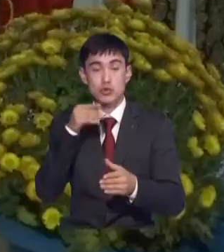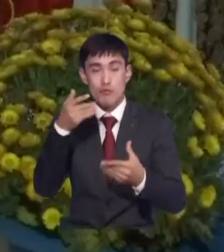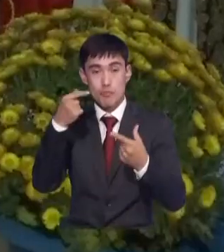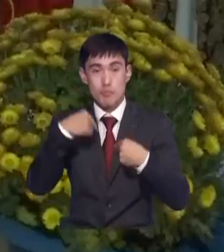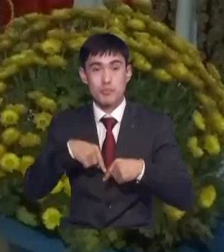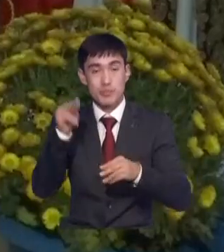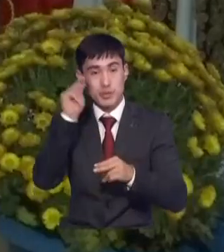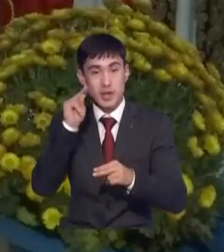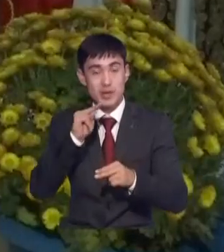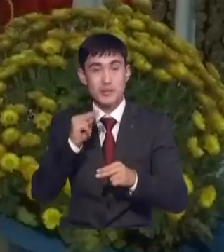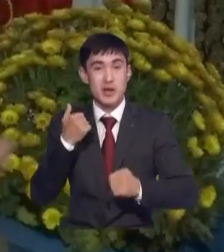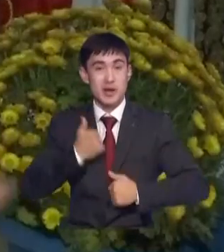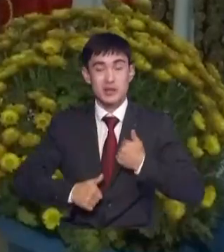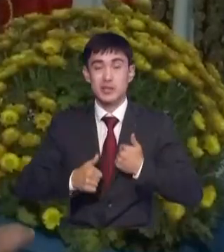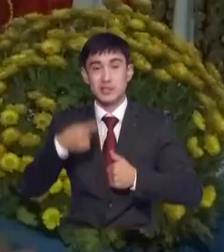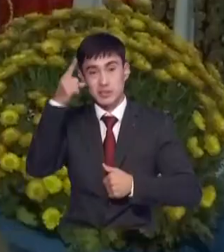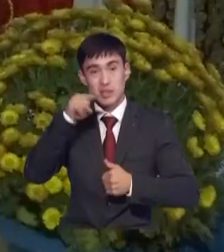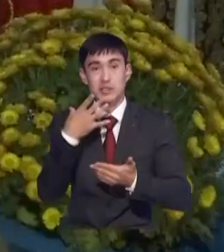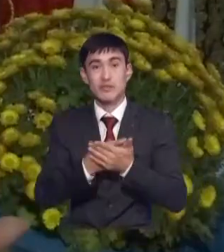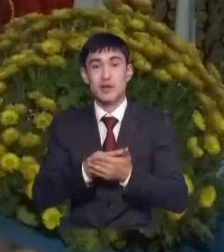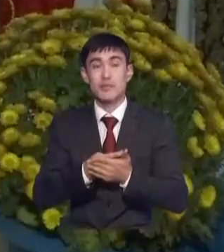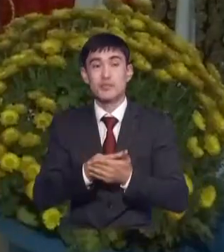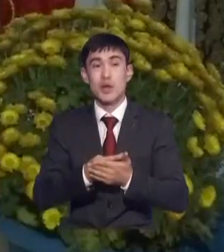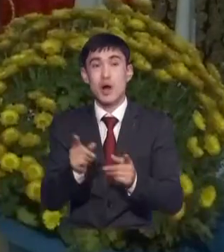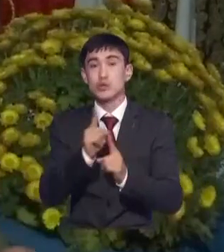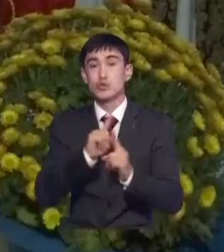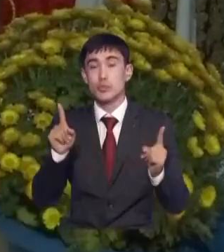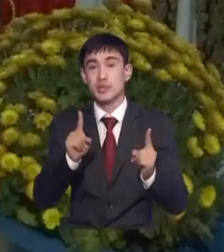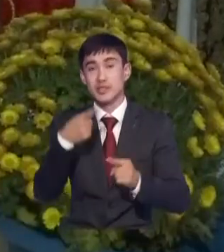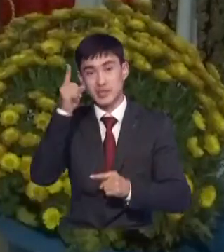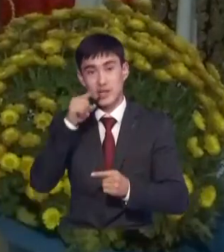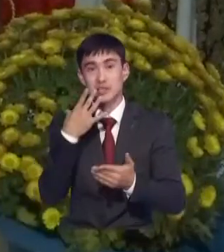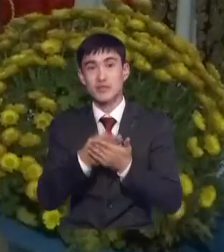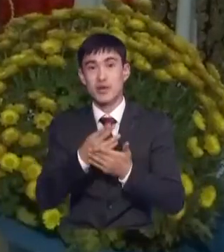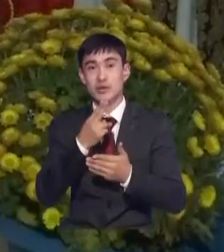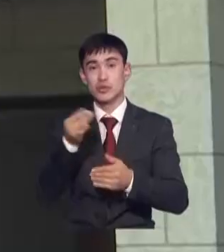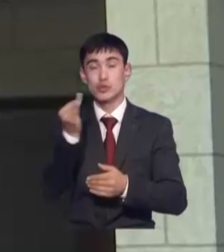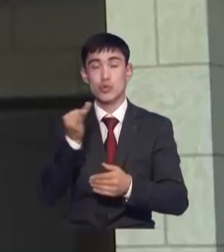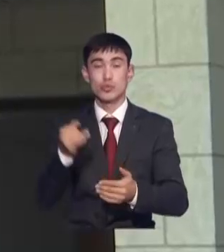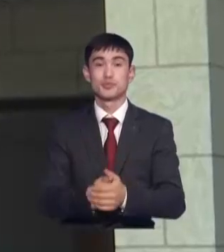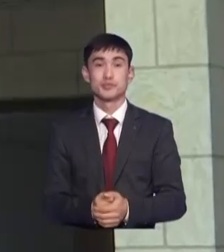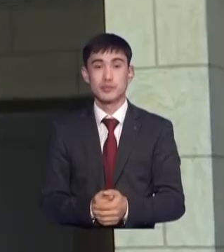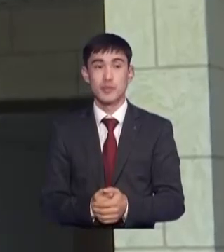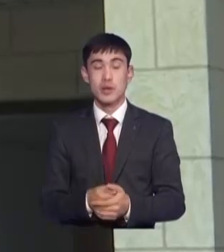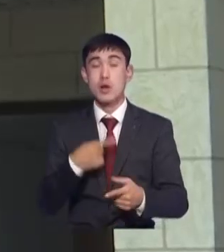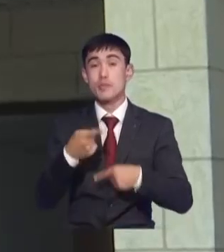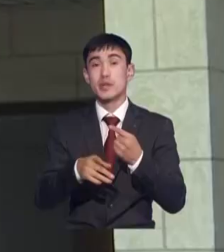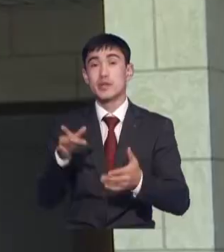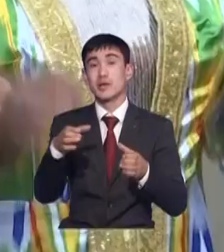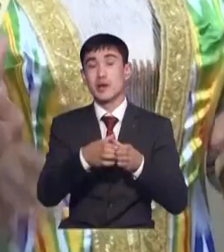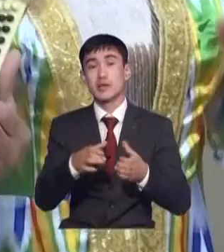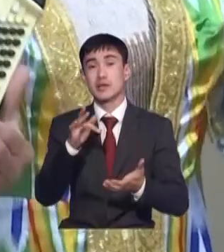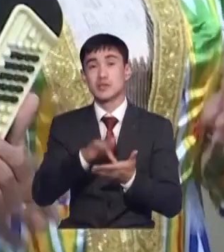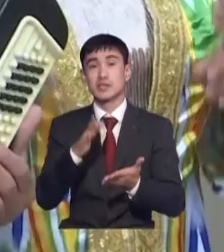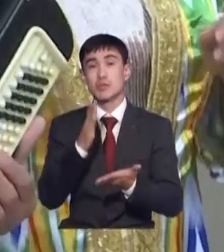впитала, чтобы она гордилась, чтобы она знала свои корни, особенно знала свою историю. Впереди у коллектива центра еще